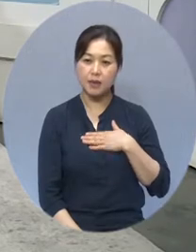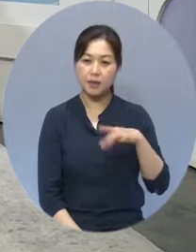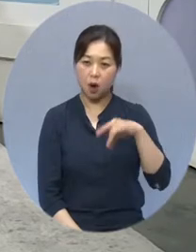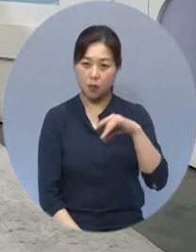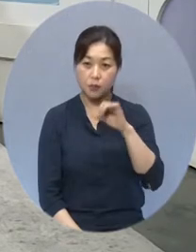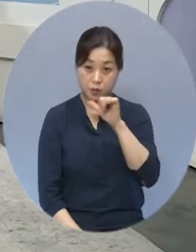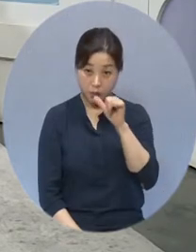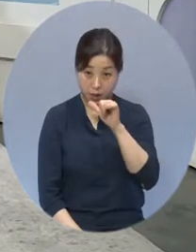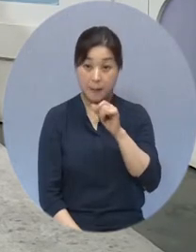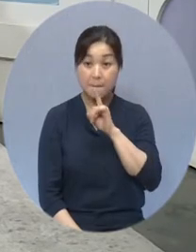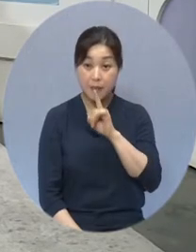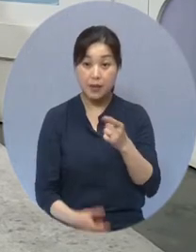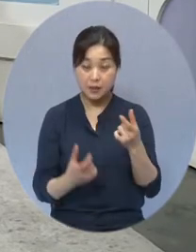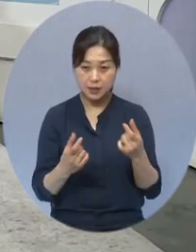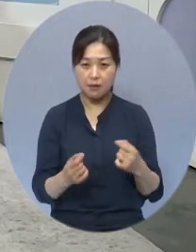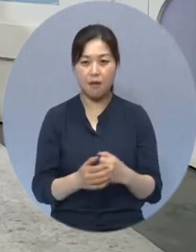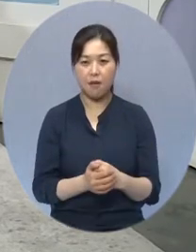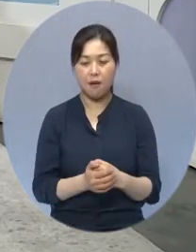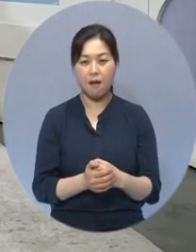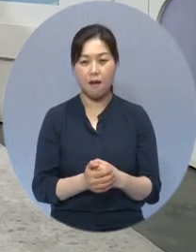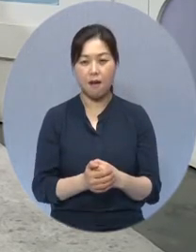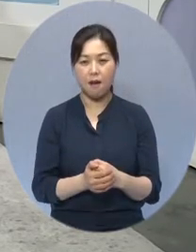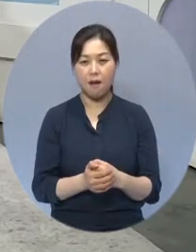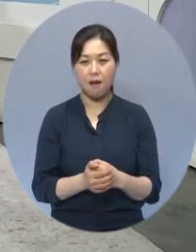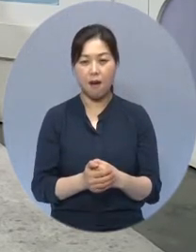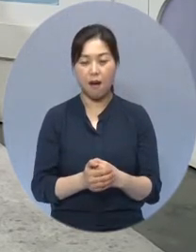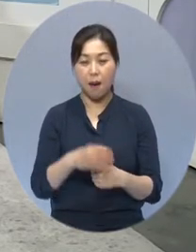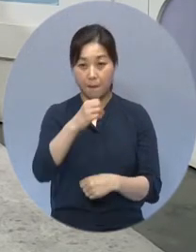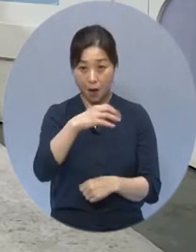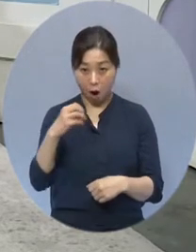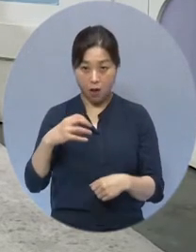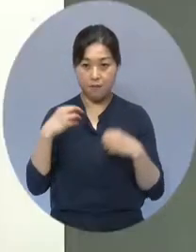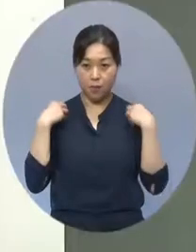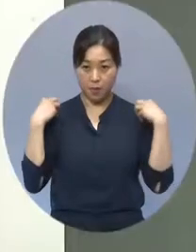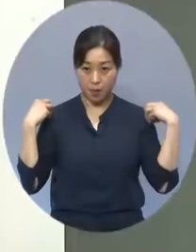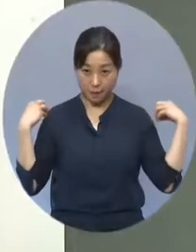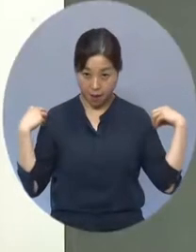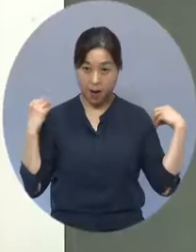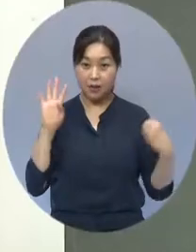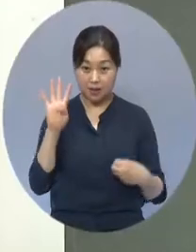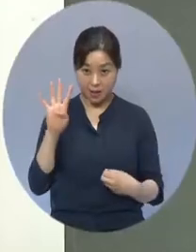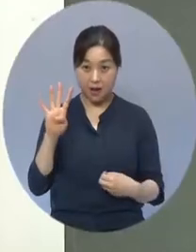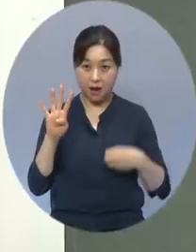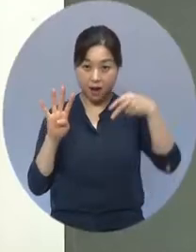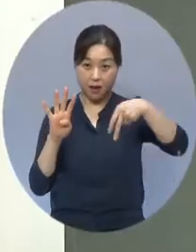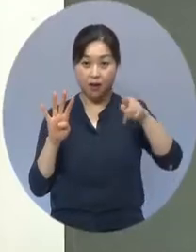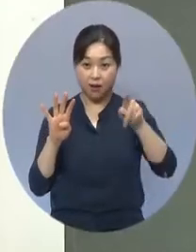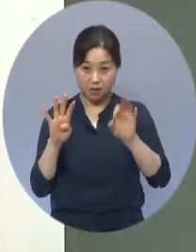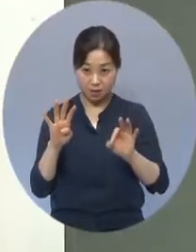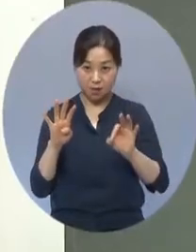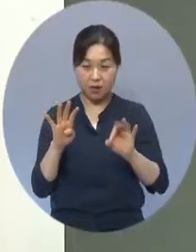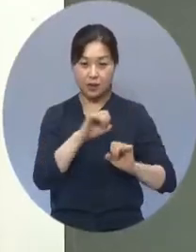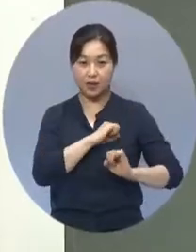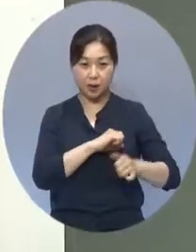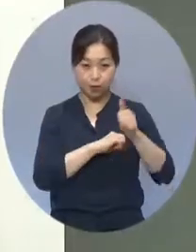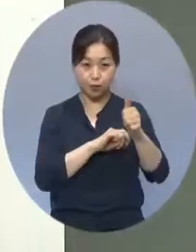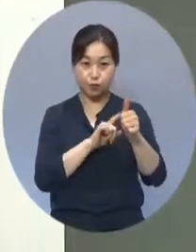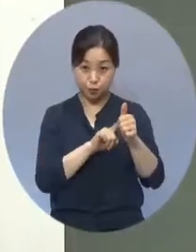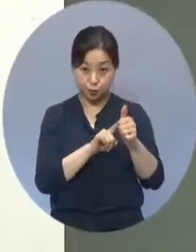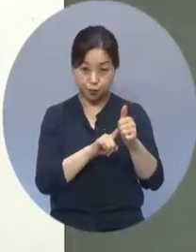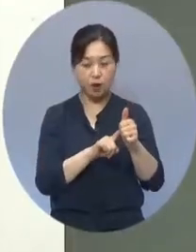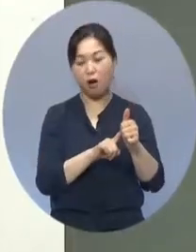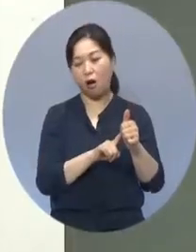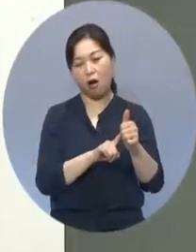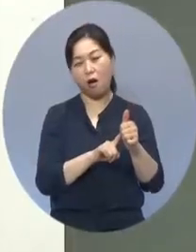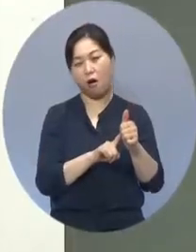말씀드렸지만은 네. 사성 장군이 아무나 되는 게 아닙니다. 네. 뭐 본인을 앞에다 두고서 하는 말씀이